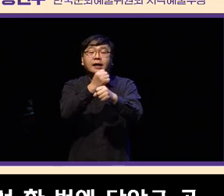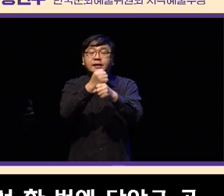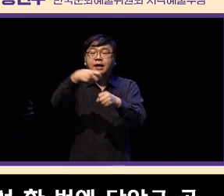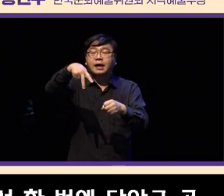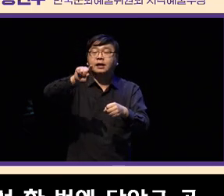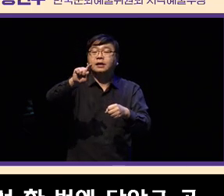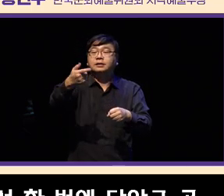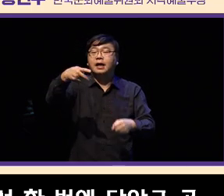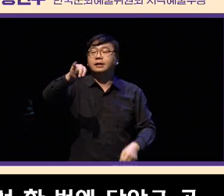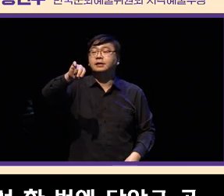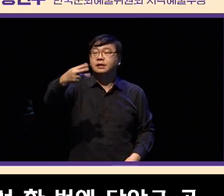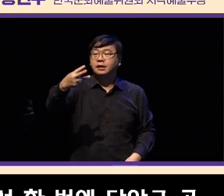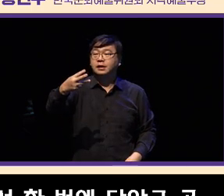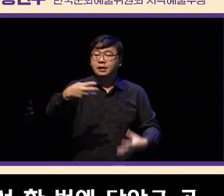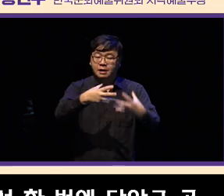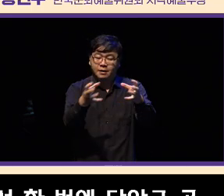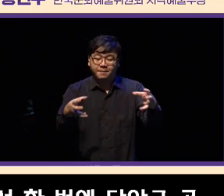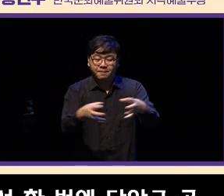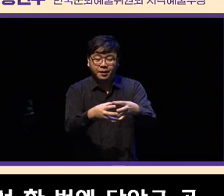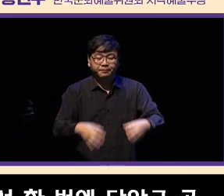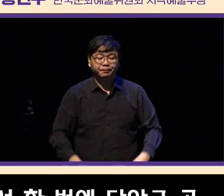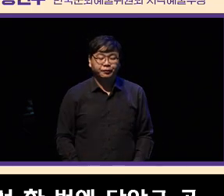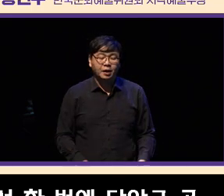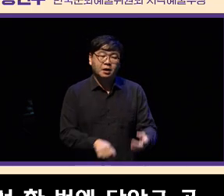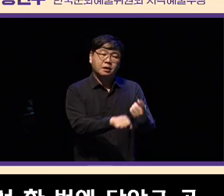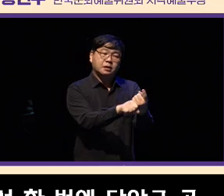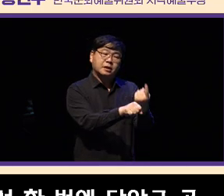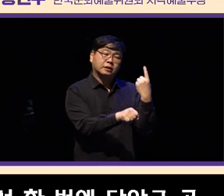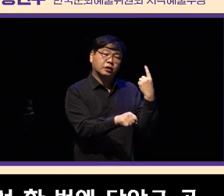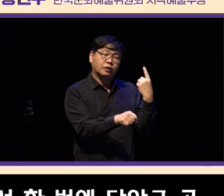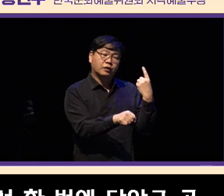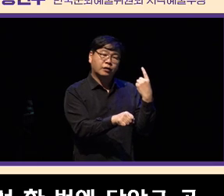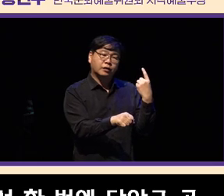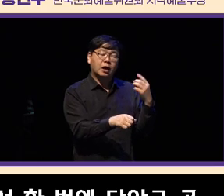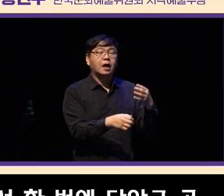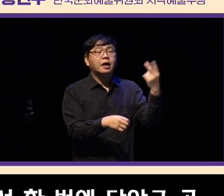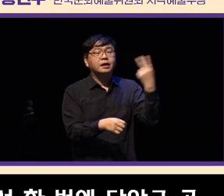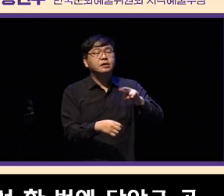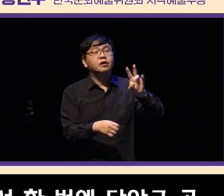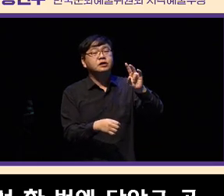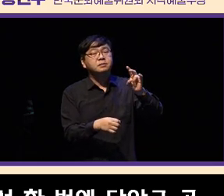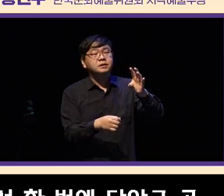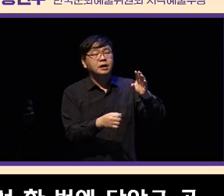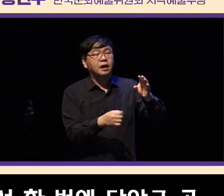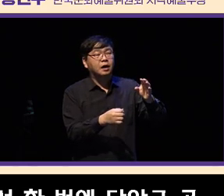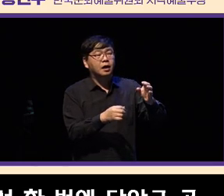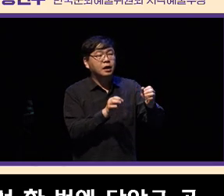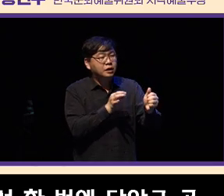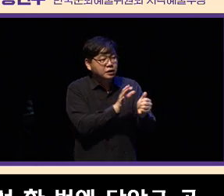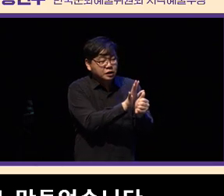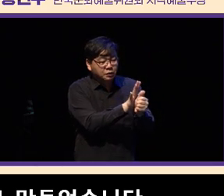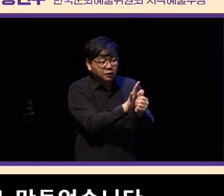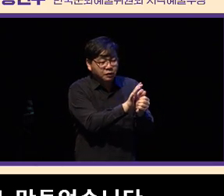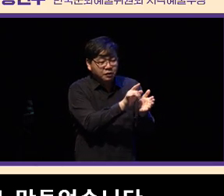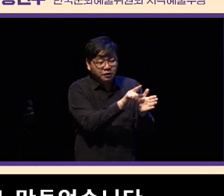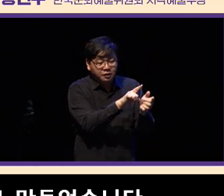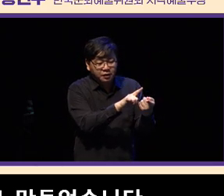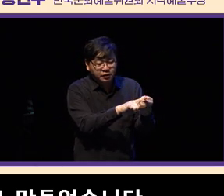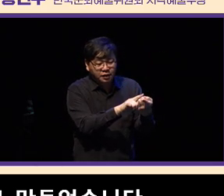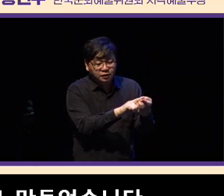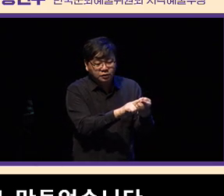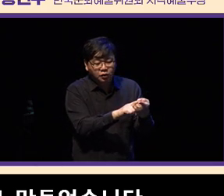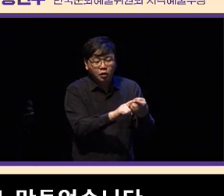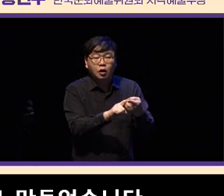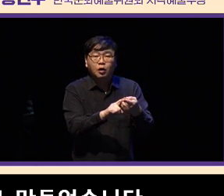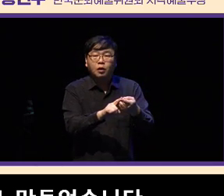그리고 작년 그리고 올해죠. 올해까지는 저희가 그렇게 의무화하지는 않았습니다. 이제 결과물들을